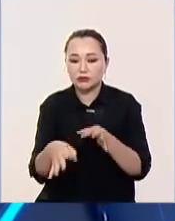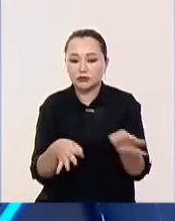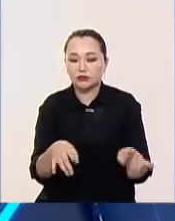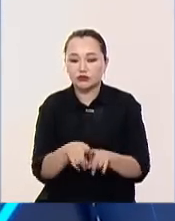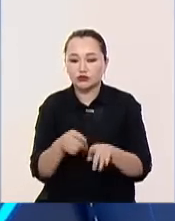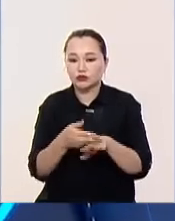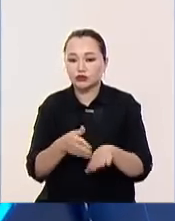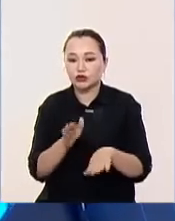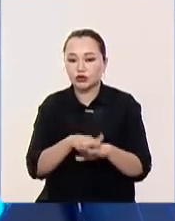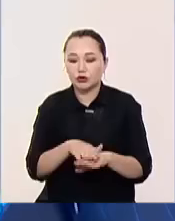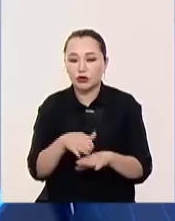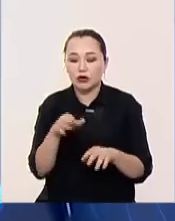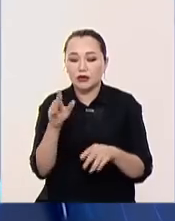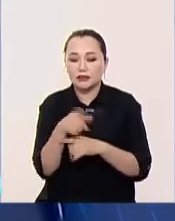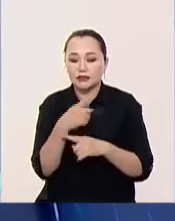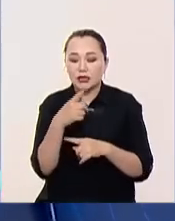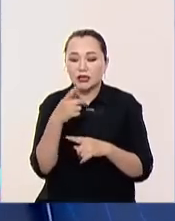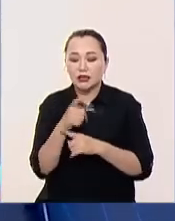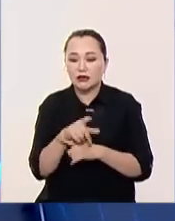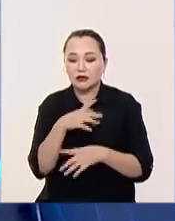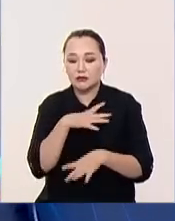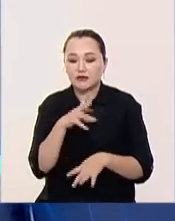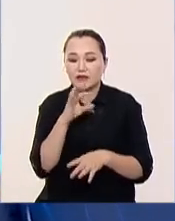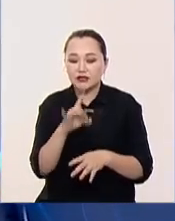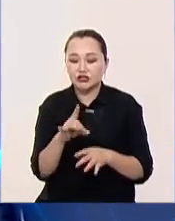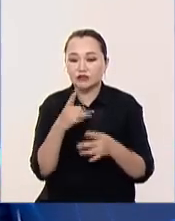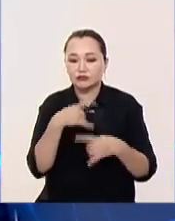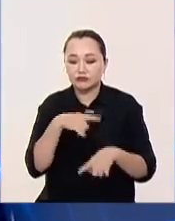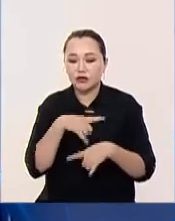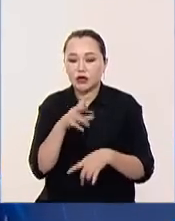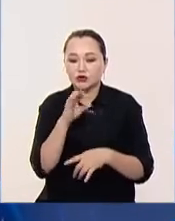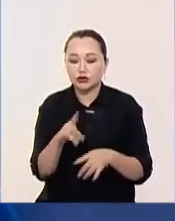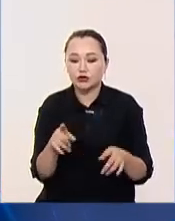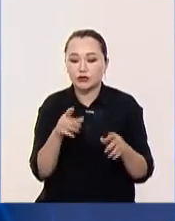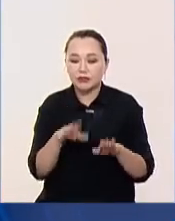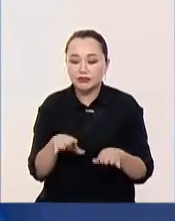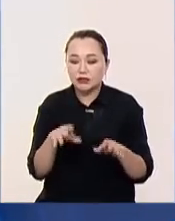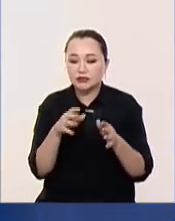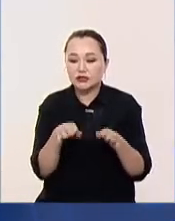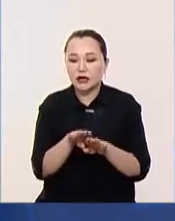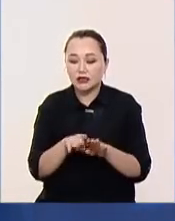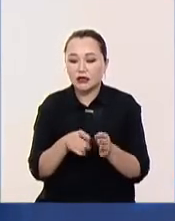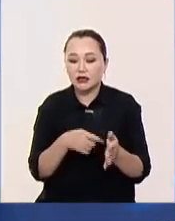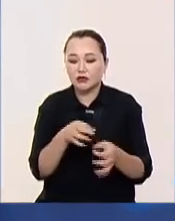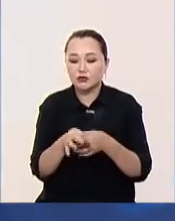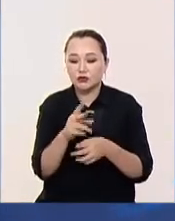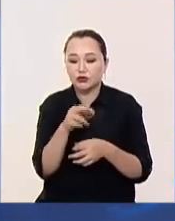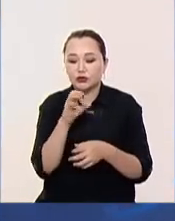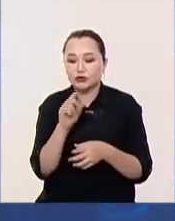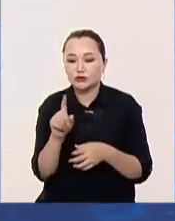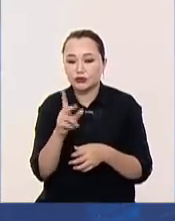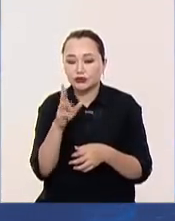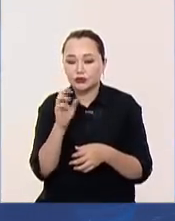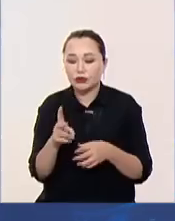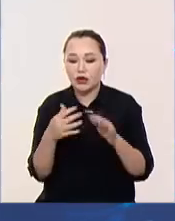тіптен күрделі. Медицина қызметкерлері болмағандықтан фельдшерлік акушерлік пункттер жабық тұр. Мәселен, Қарағанды облысы, Тоғызқұдық ауылындағы тұрғындар ауылда